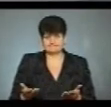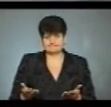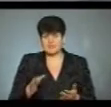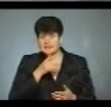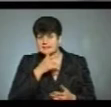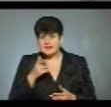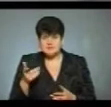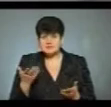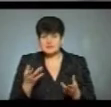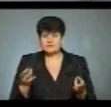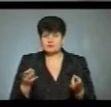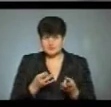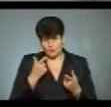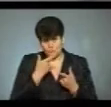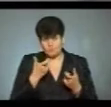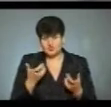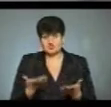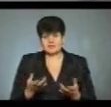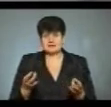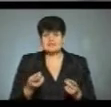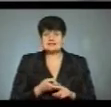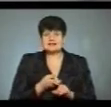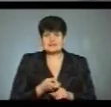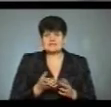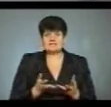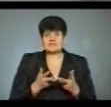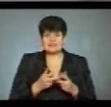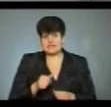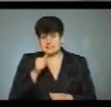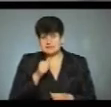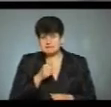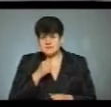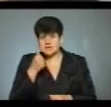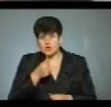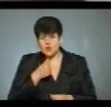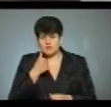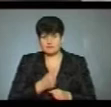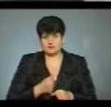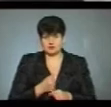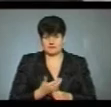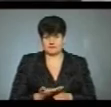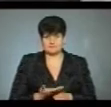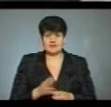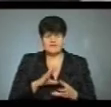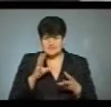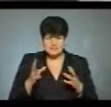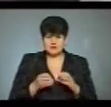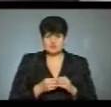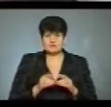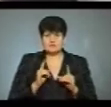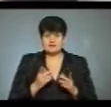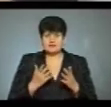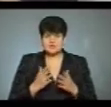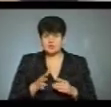Термін, за який потрібно попереджати, залежить від кількості місяців чи років ви пропрацювали. Рахується все разом. Навіть якщо